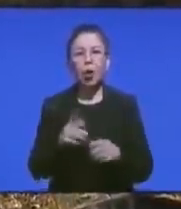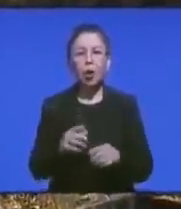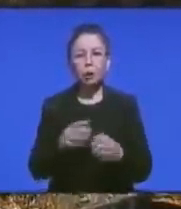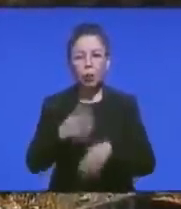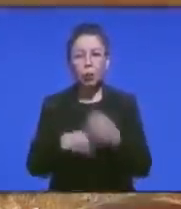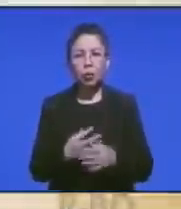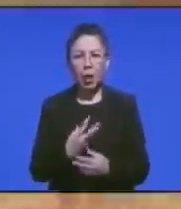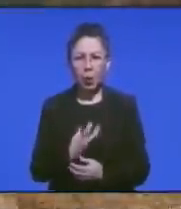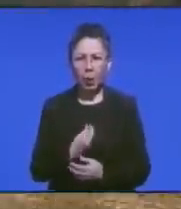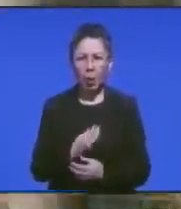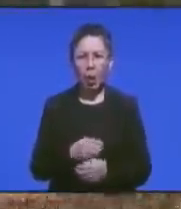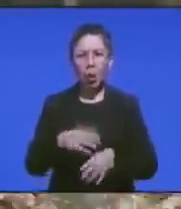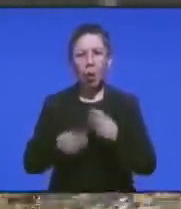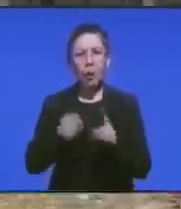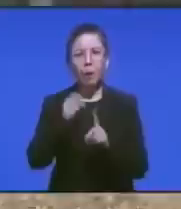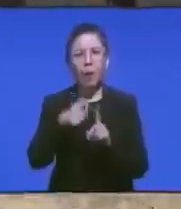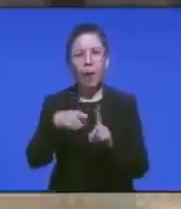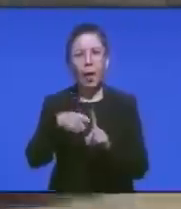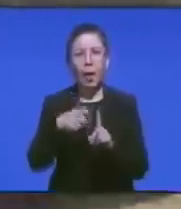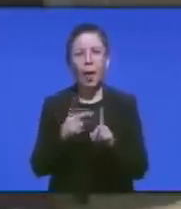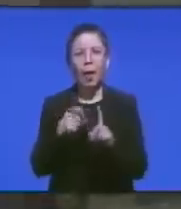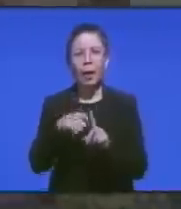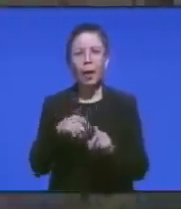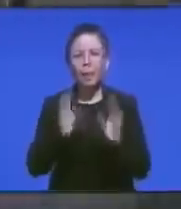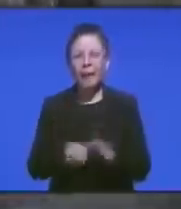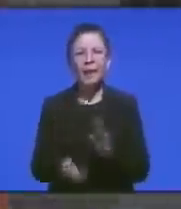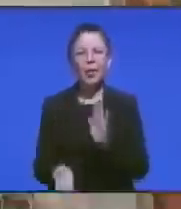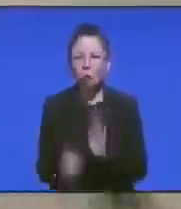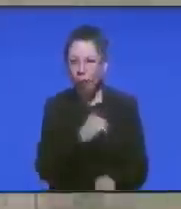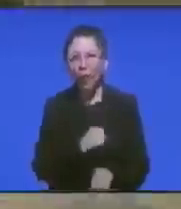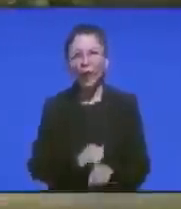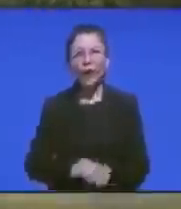was-was. Gelombang PHK akan kembali menghampiri.